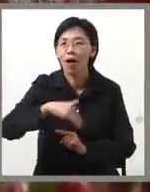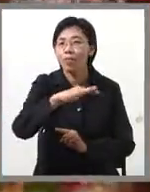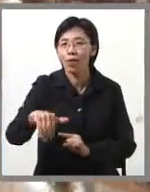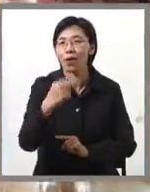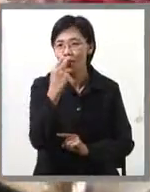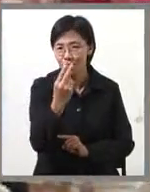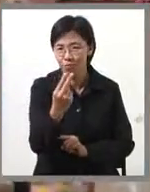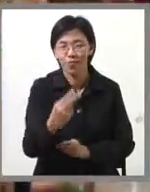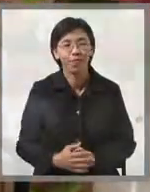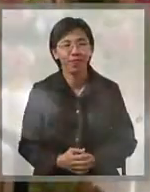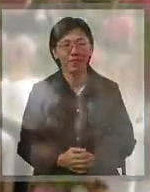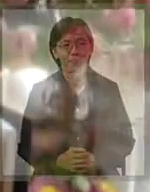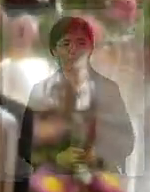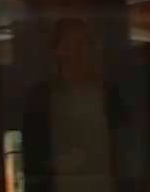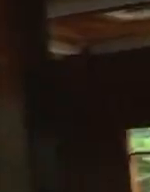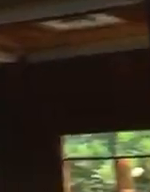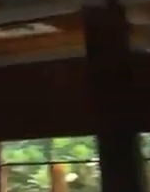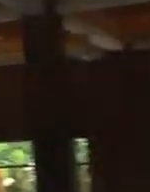การวันนี้ค่ะ